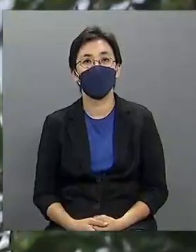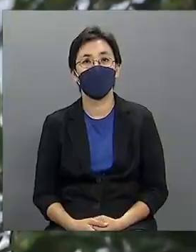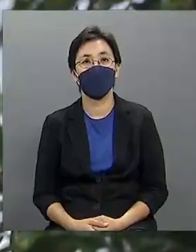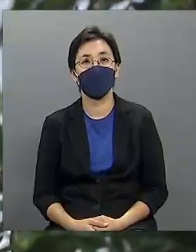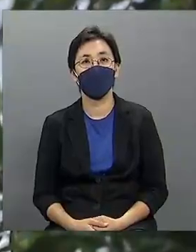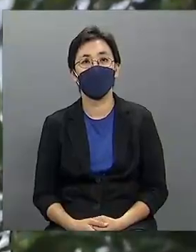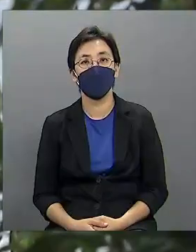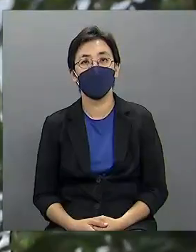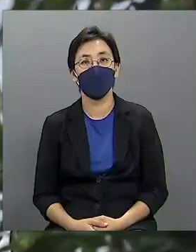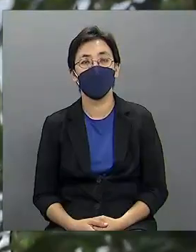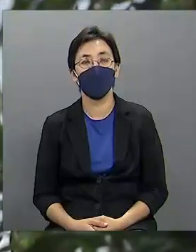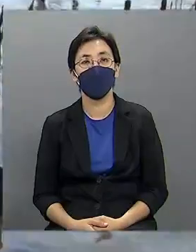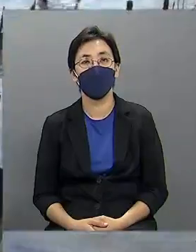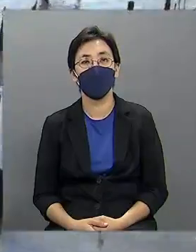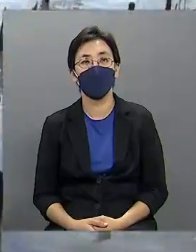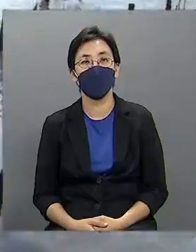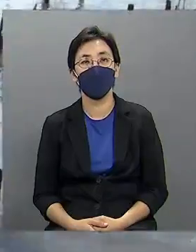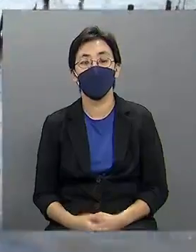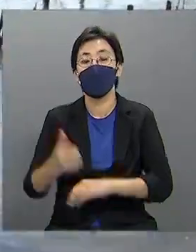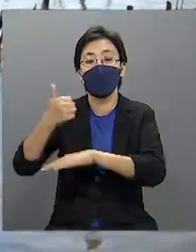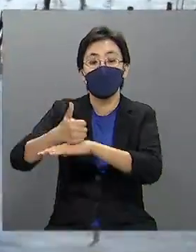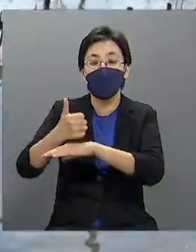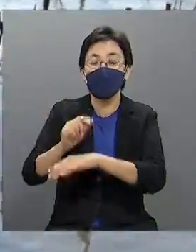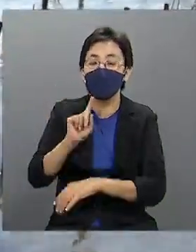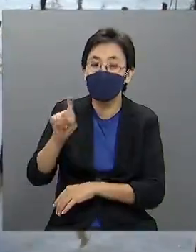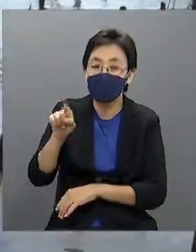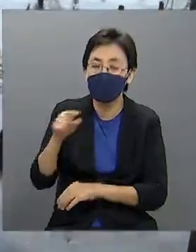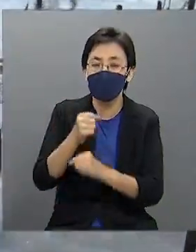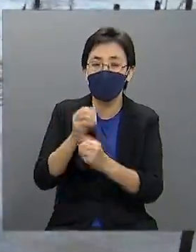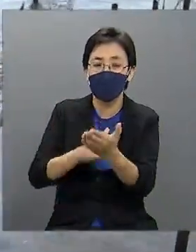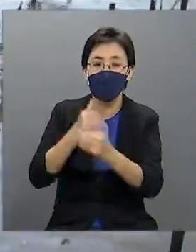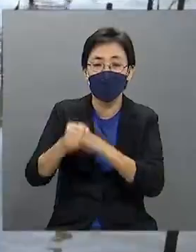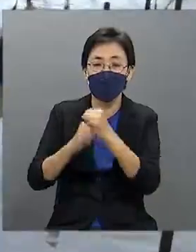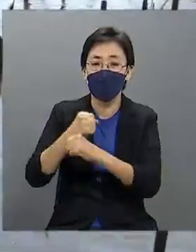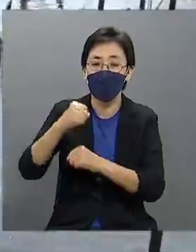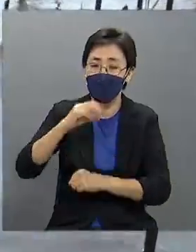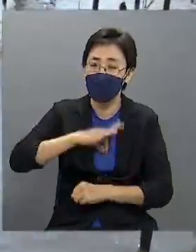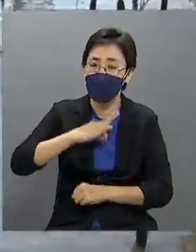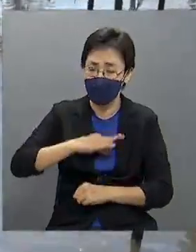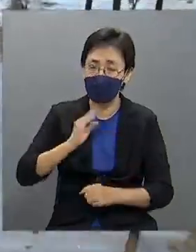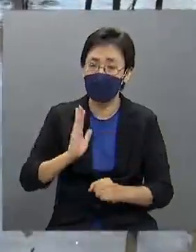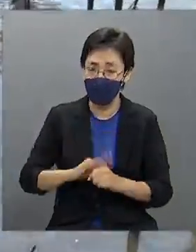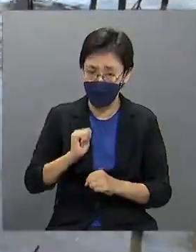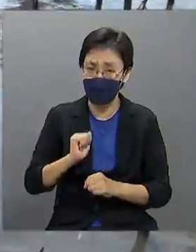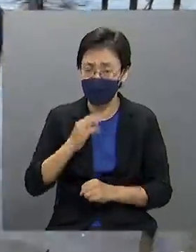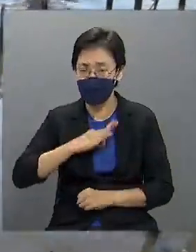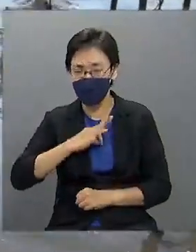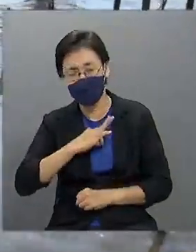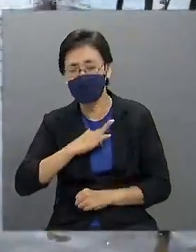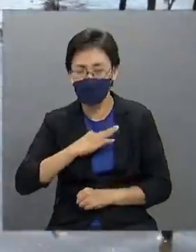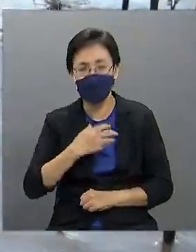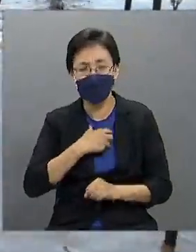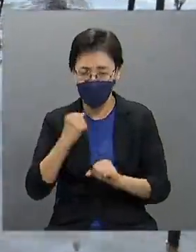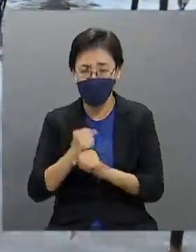พี่ให่คะ ทำงานด้านนี้มาสิบกวาปีแล้วผลงานเปนไรสพอใจไหมหือว่าเรารสึว อยากทำได้มากวานี้อีก